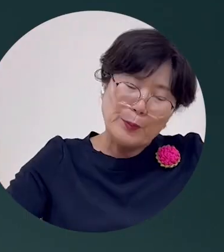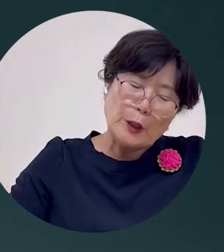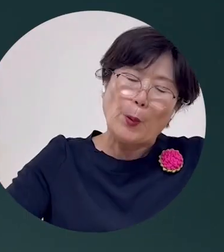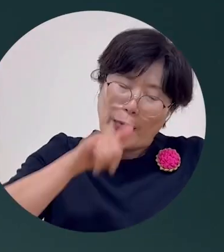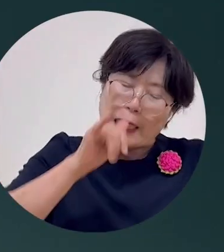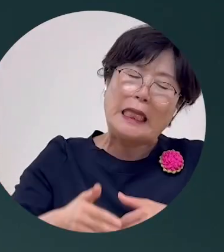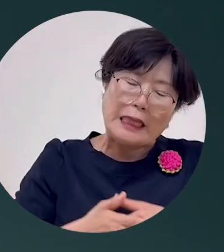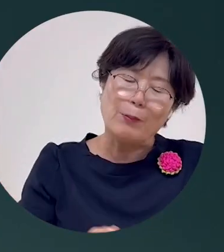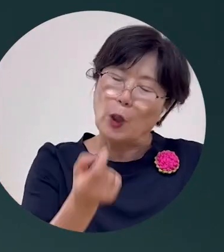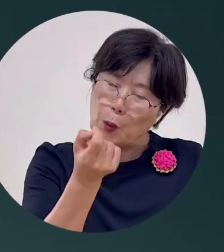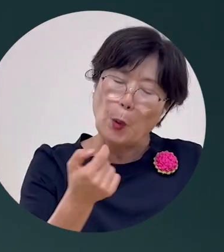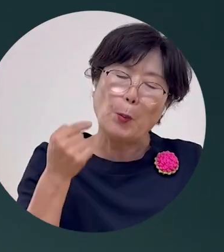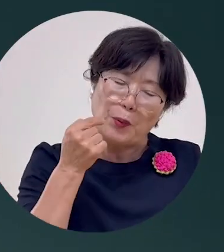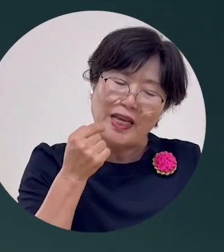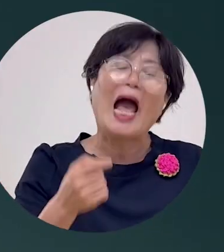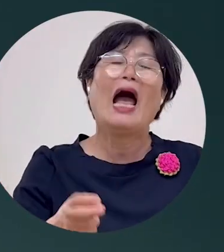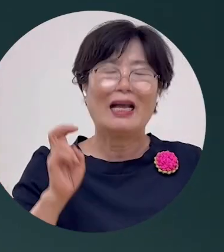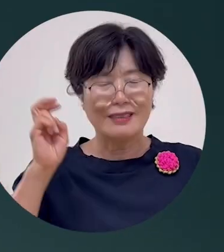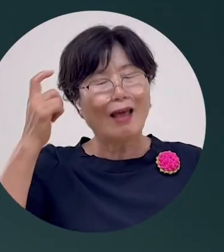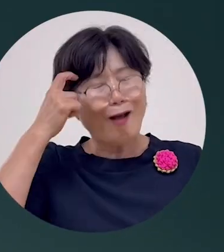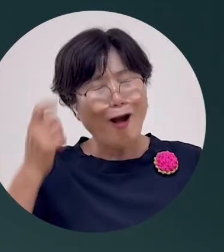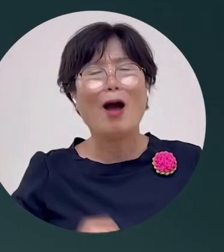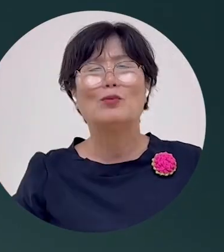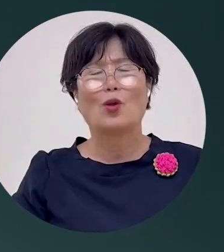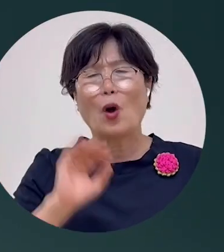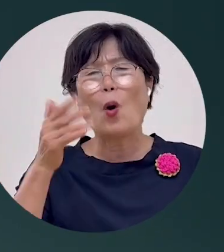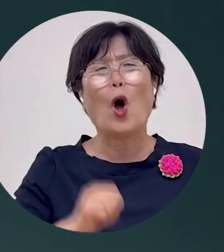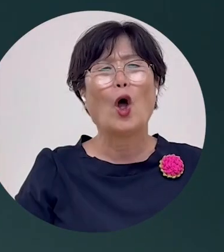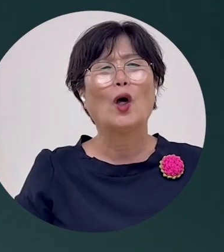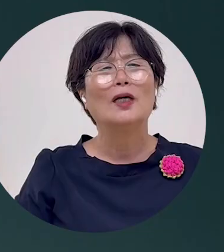필요해서 짠가? 이렇게 생각하면 되는 것이고.